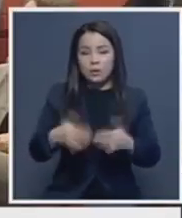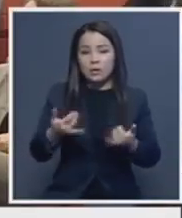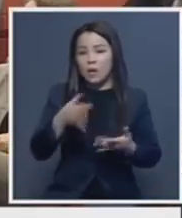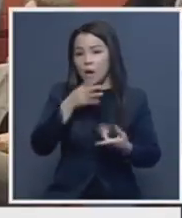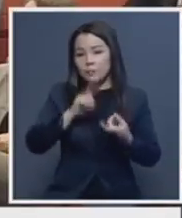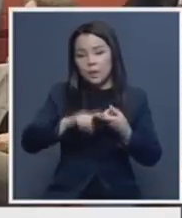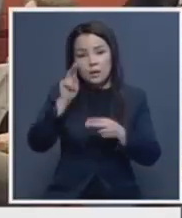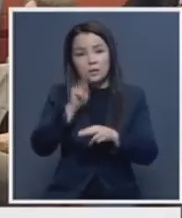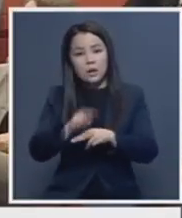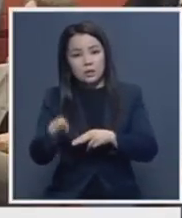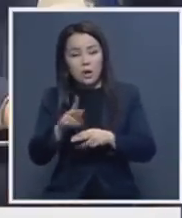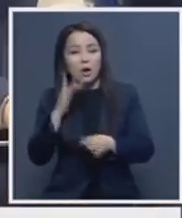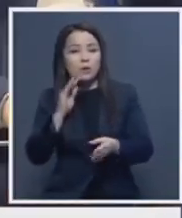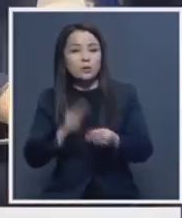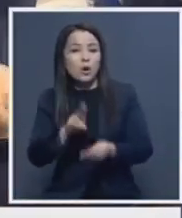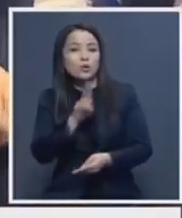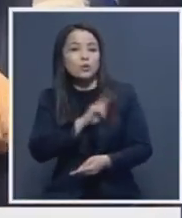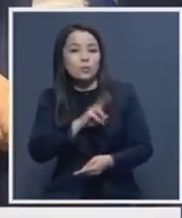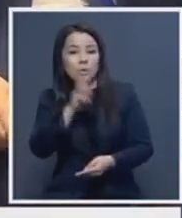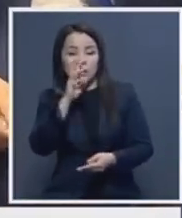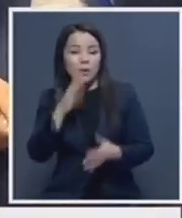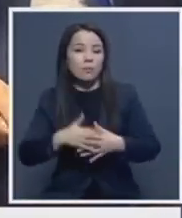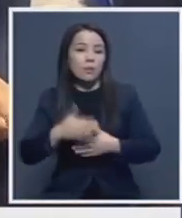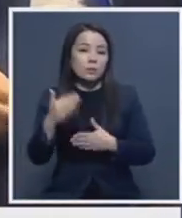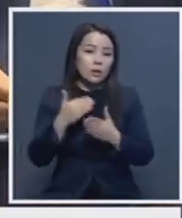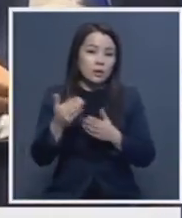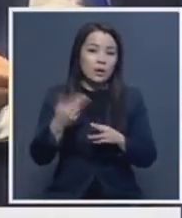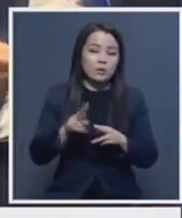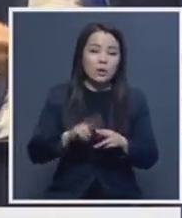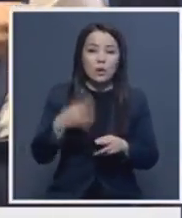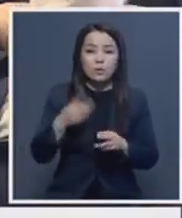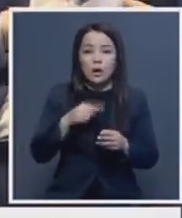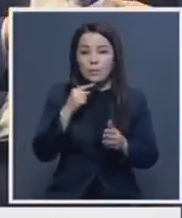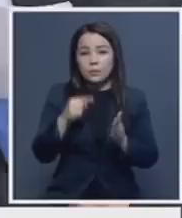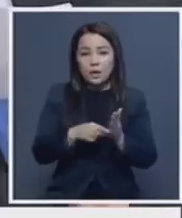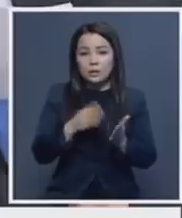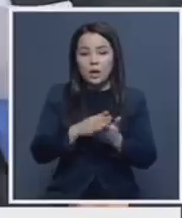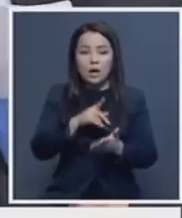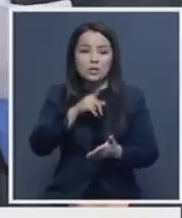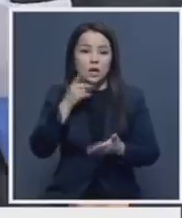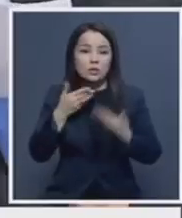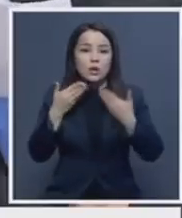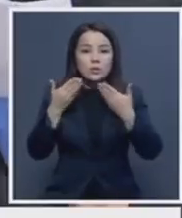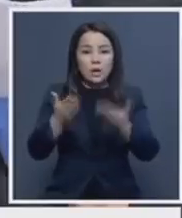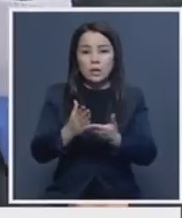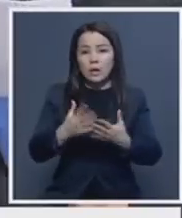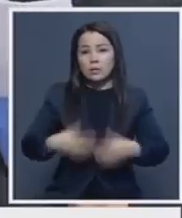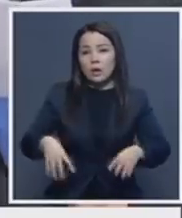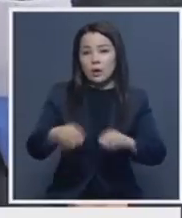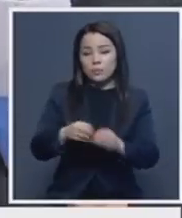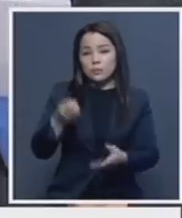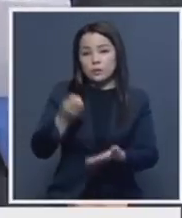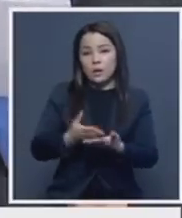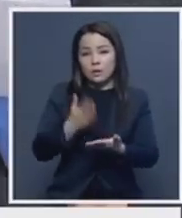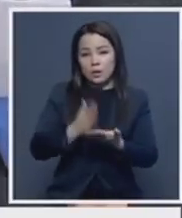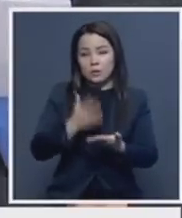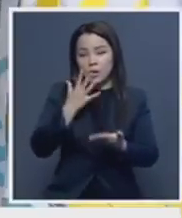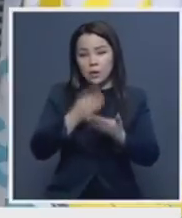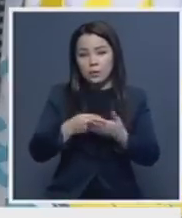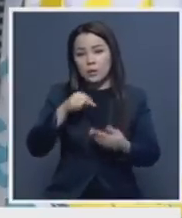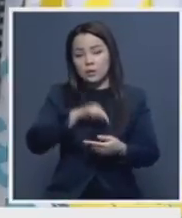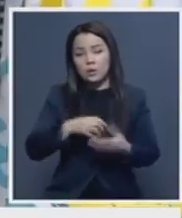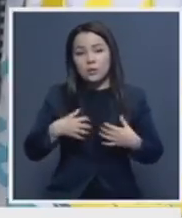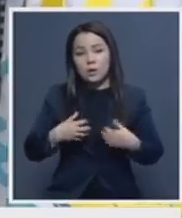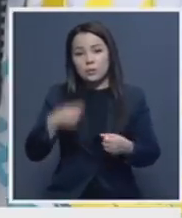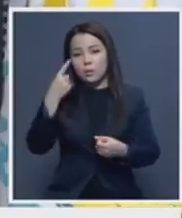білім, тұрақты жұмыс және жоғары жалақысында 4 мәселе жастар үшін бүгін күйіп тұр. Отбасылық құндылықтарды нығайту және салауатты